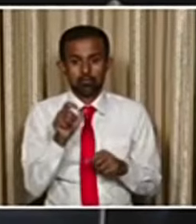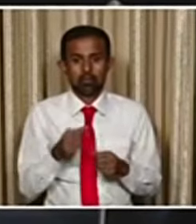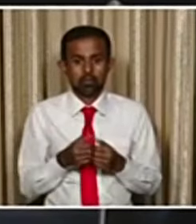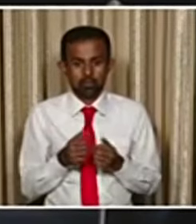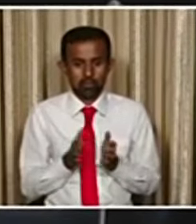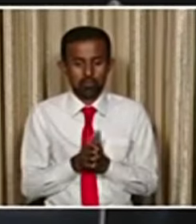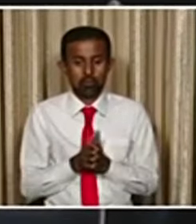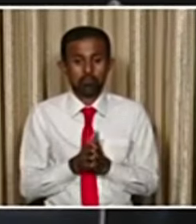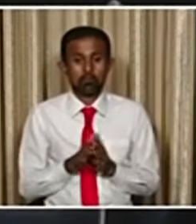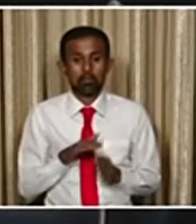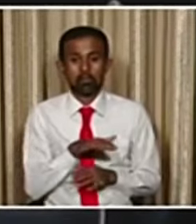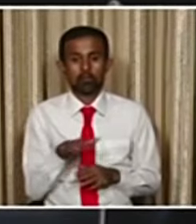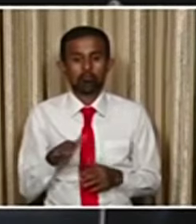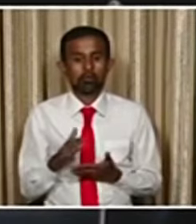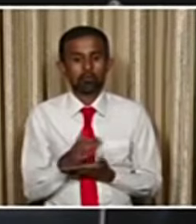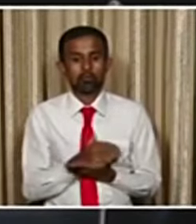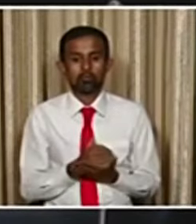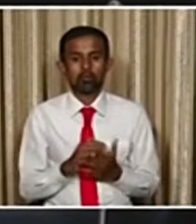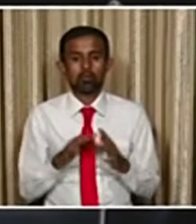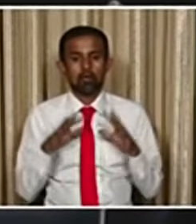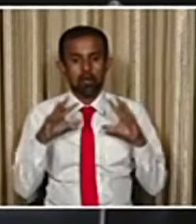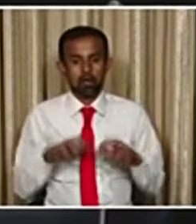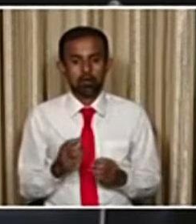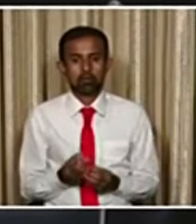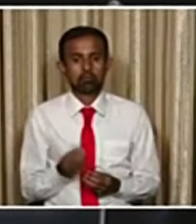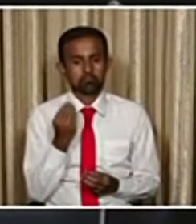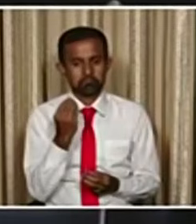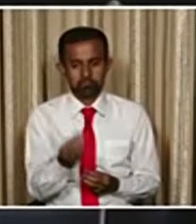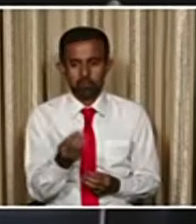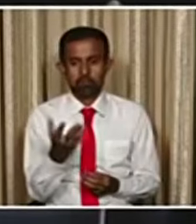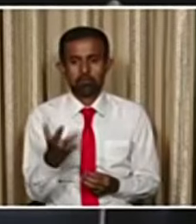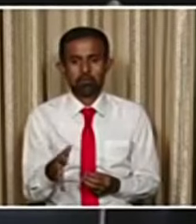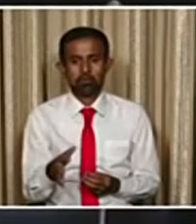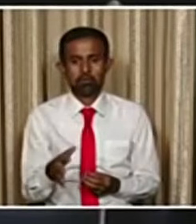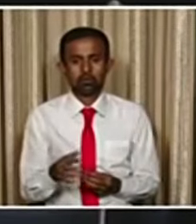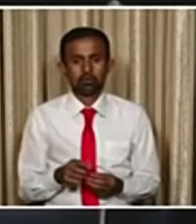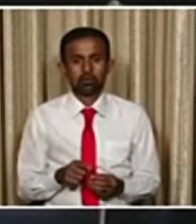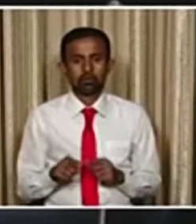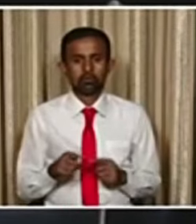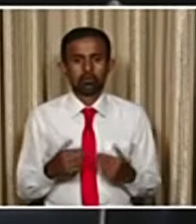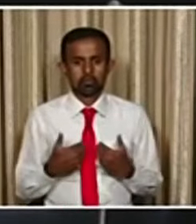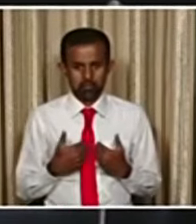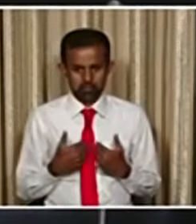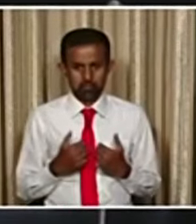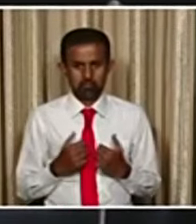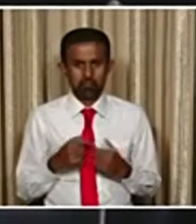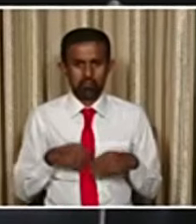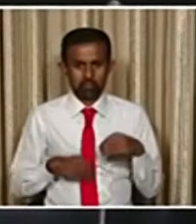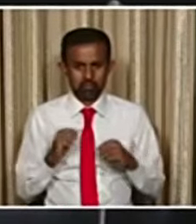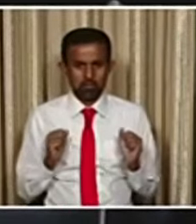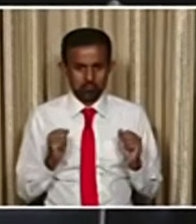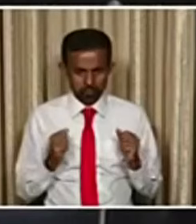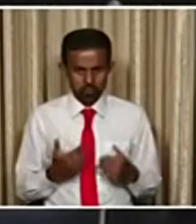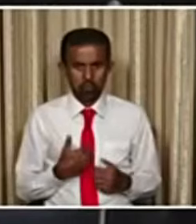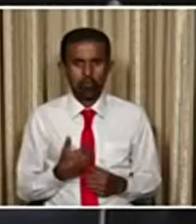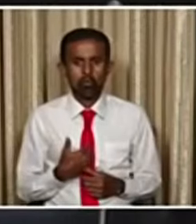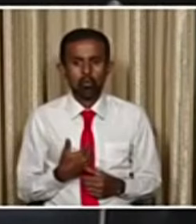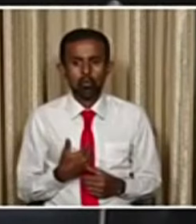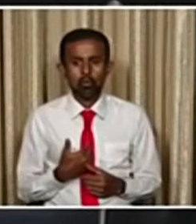ඓතිකාරයන්ට තමන්ගේ දේපල සම්පූර්ණ අයිතිය ලබා දෙන්නට අපි තීරණය කරලා තියෙනවා. ඉතින් එහෙම කරපු අය මොකටද ඡන්දකට බාවෙන්නේ?